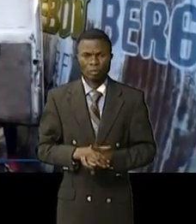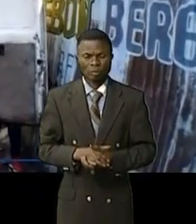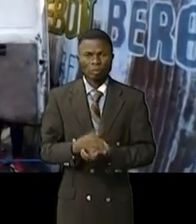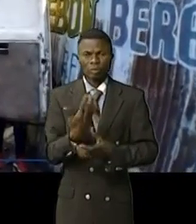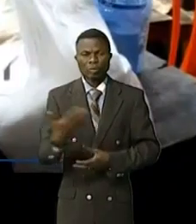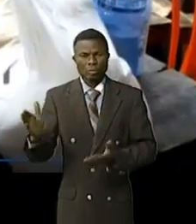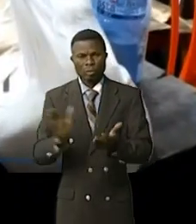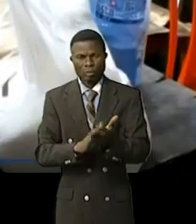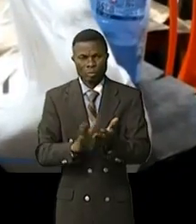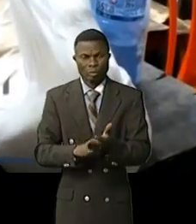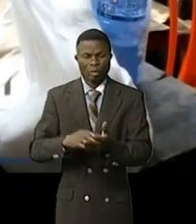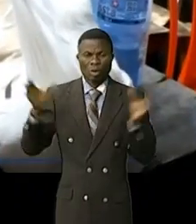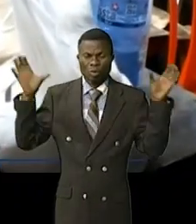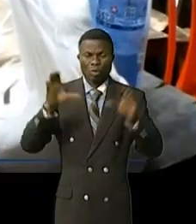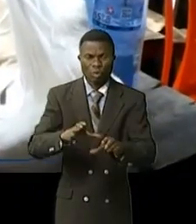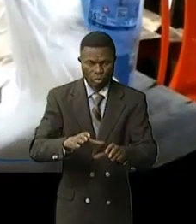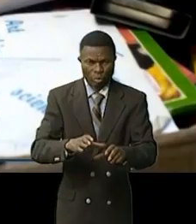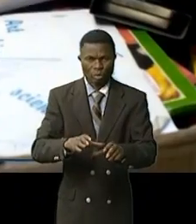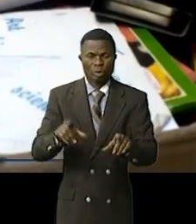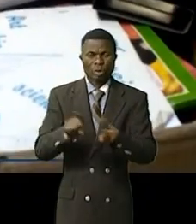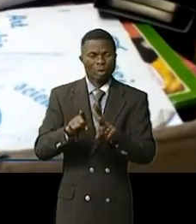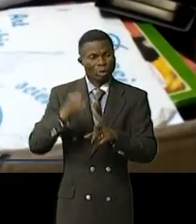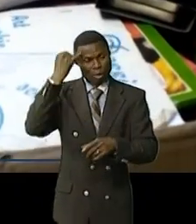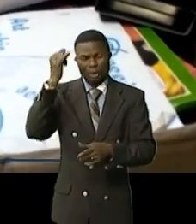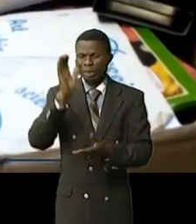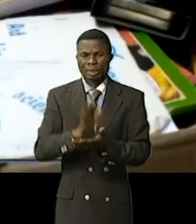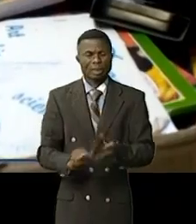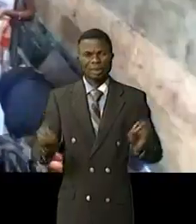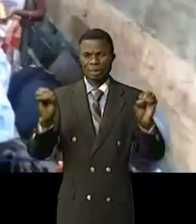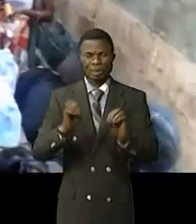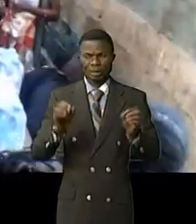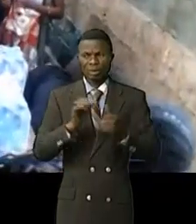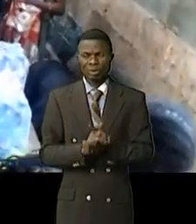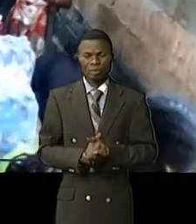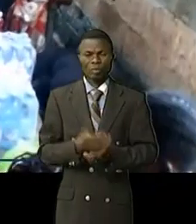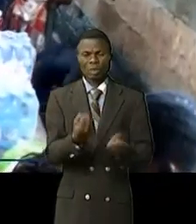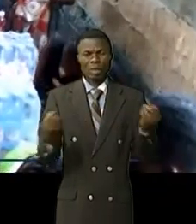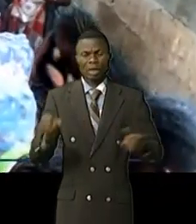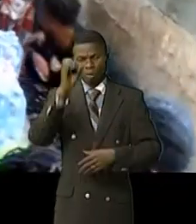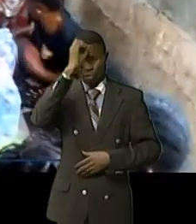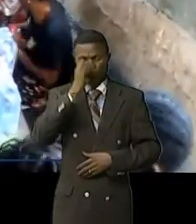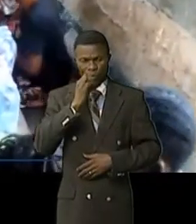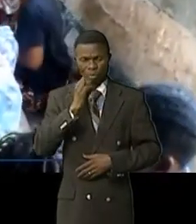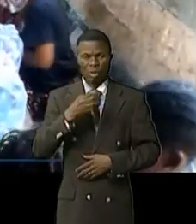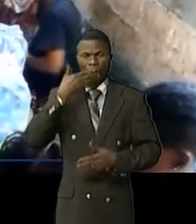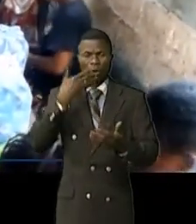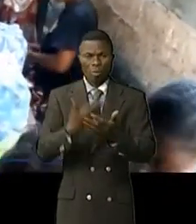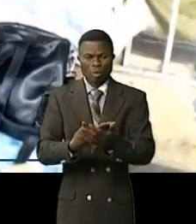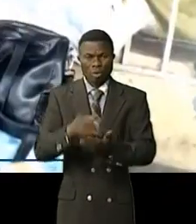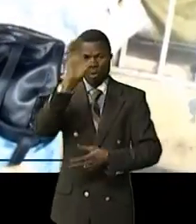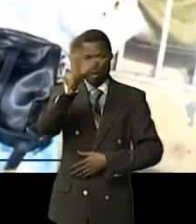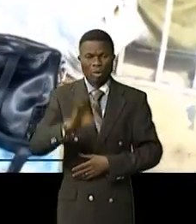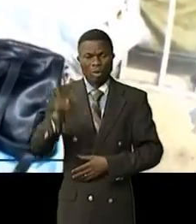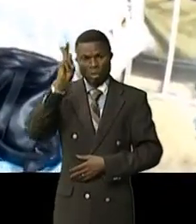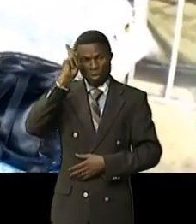classiques tombés comme une manne au moment où ils s'y attendaient le moins. Ces orphelins de l'orphelinat Bomberger dans la commune de